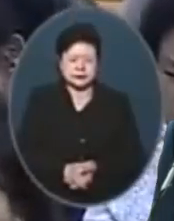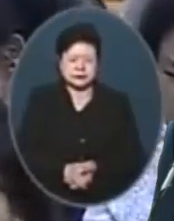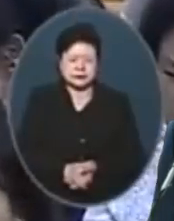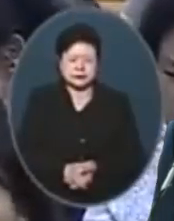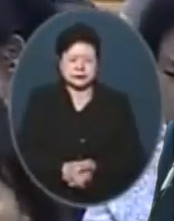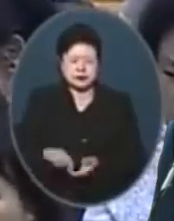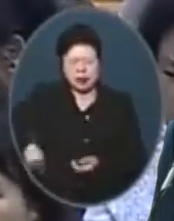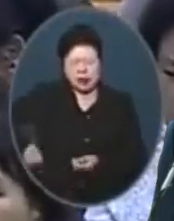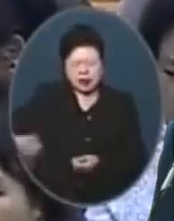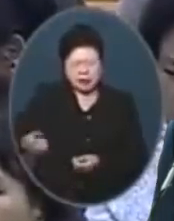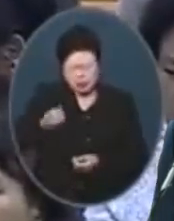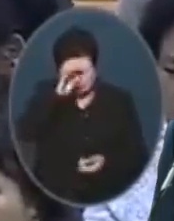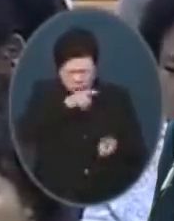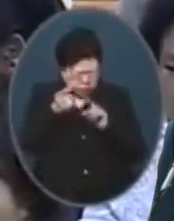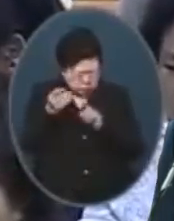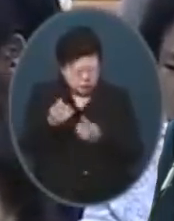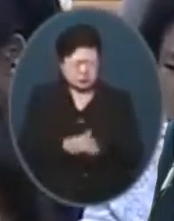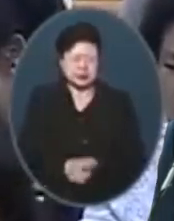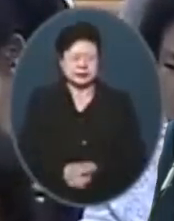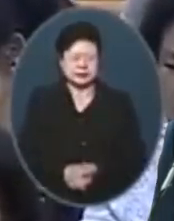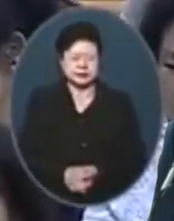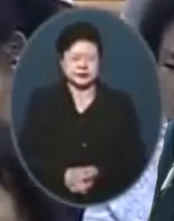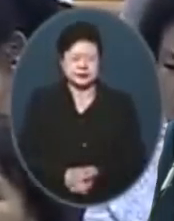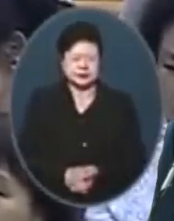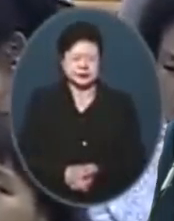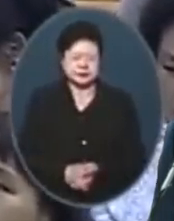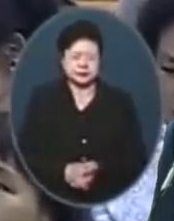허리 통증을 주님께서 고쳐주십니다.